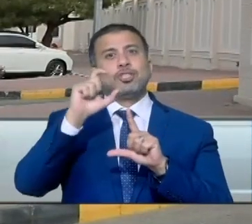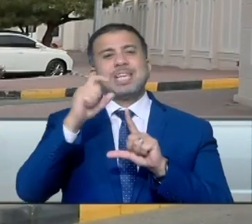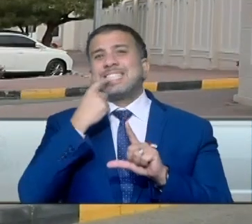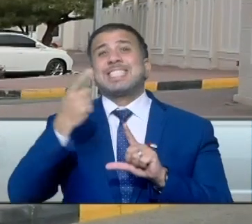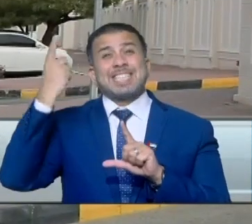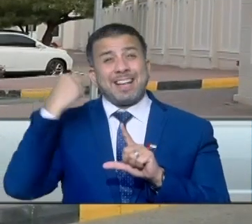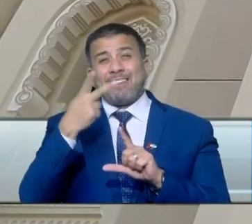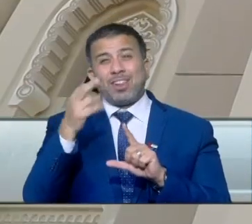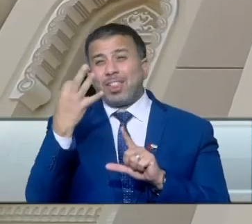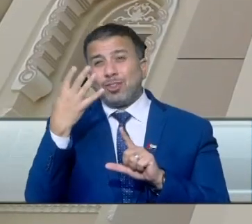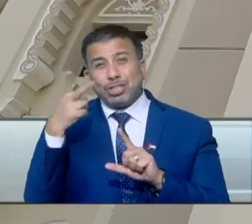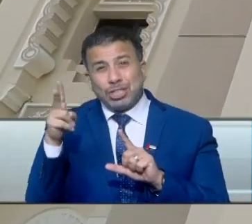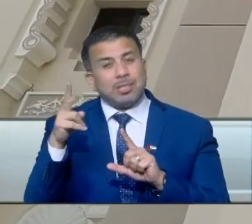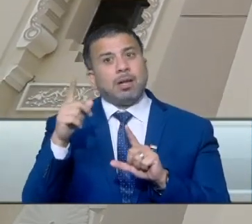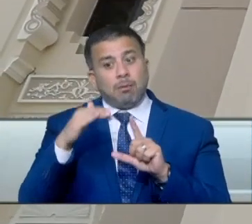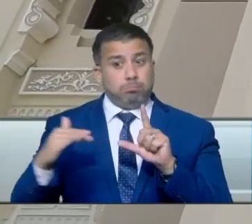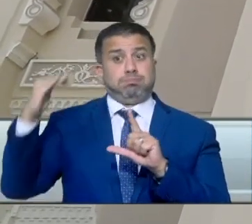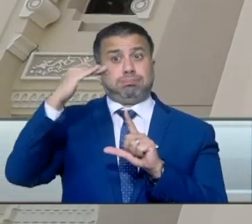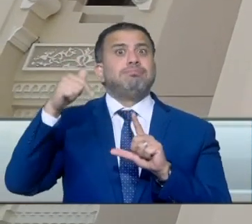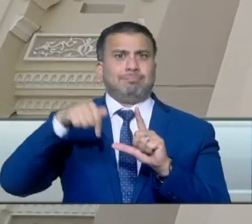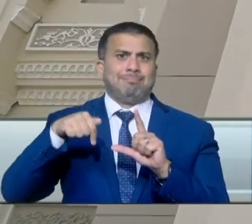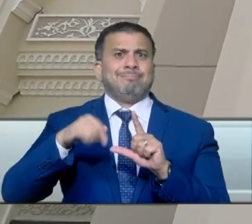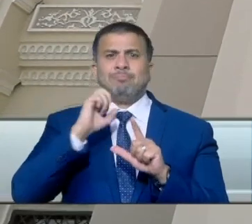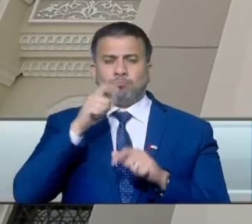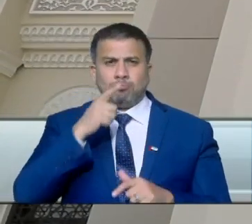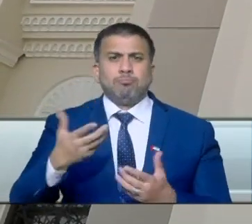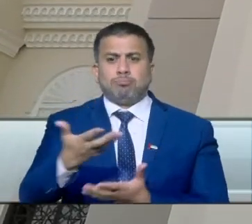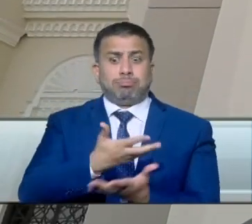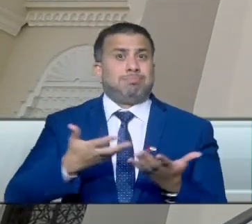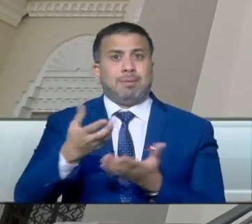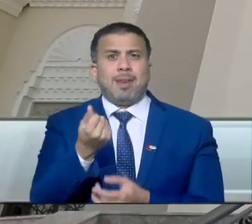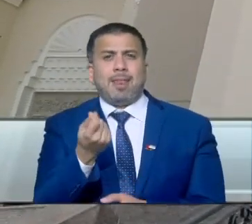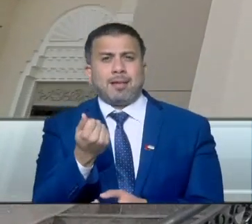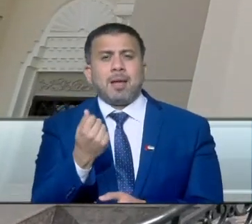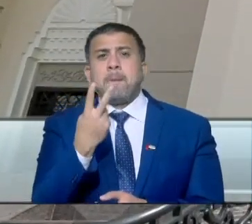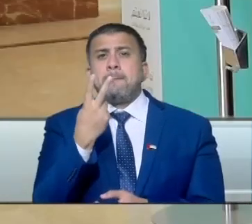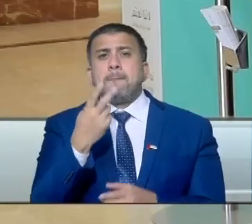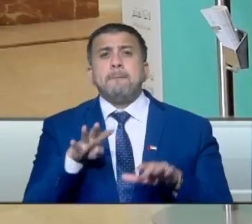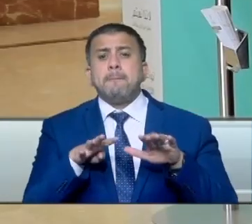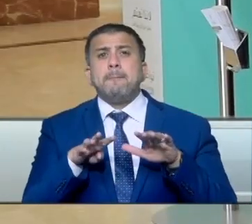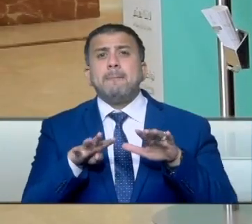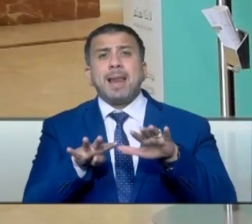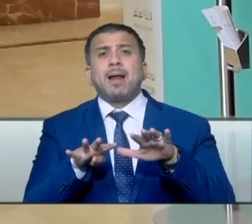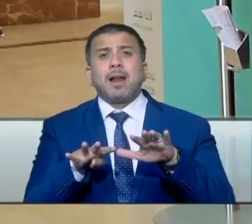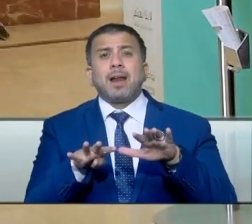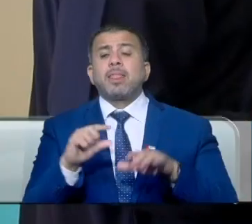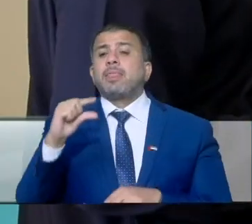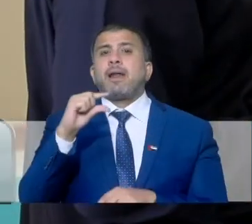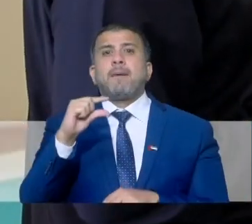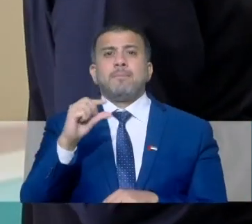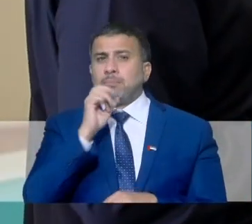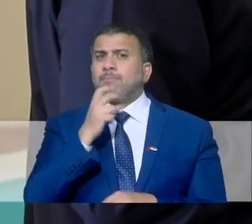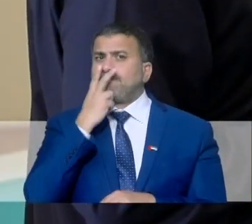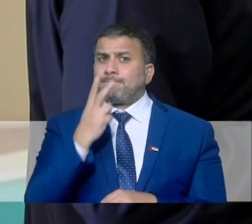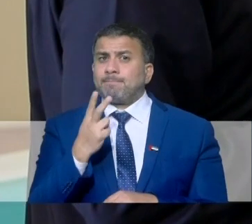الماضي 2023، حيث بلغ حجم التداول النقدي خلاله 2,000,000,000 درهم فقط. وبالمثل